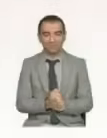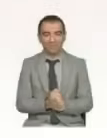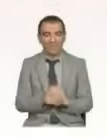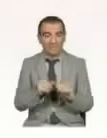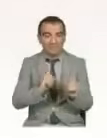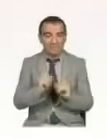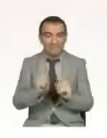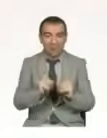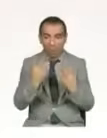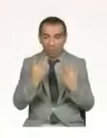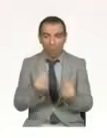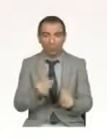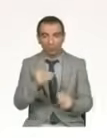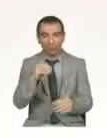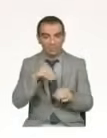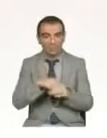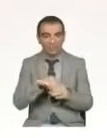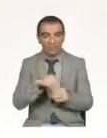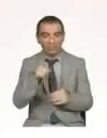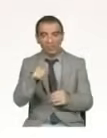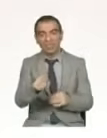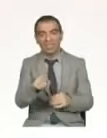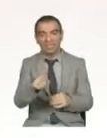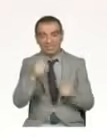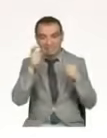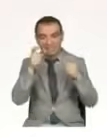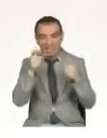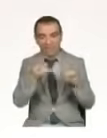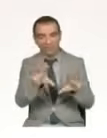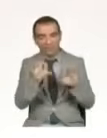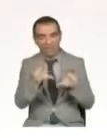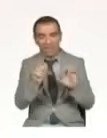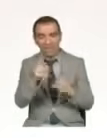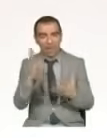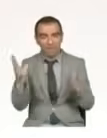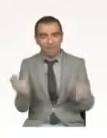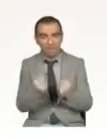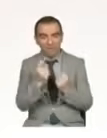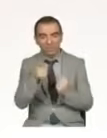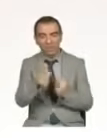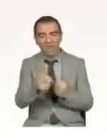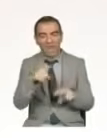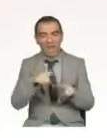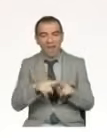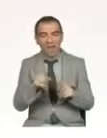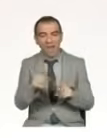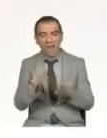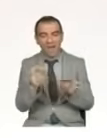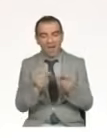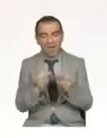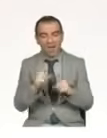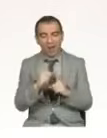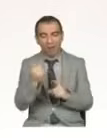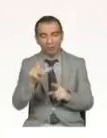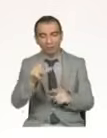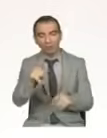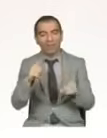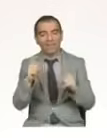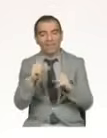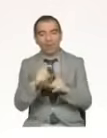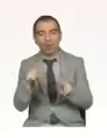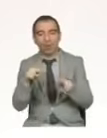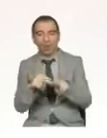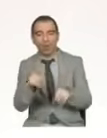Sosyal medyada oluşturduğu içeriklerle dikkatleri üzerine çekmeyi başaran Abdülkerim Kasongo, Demokratik